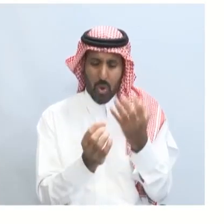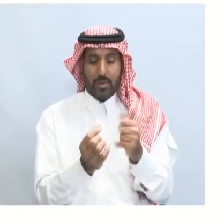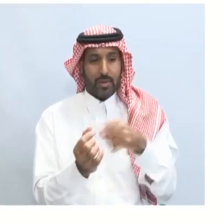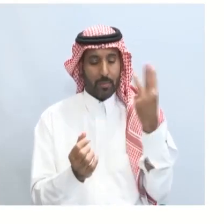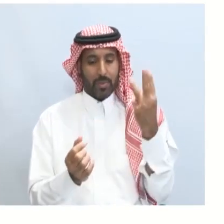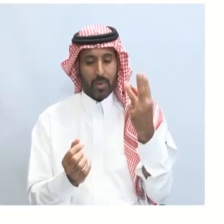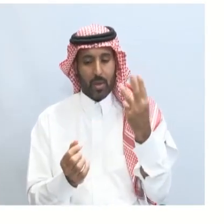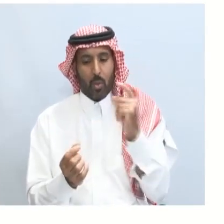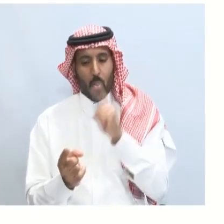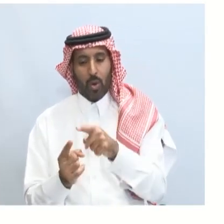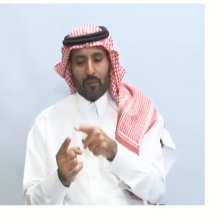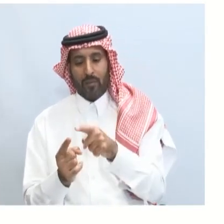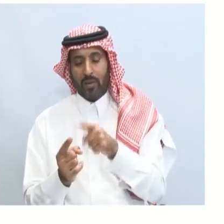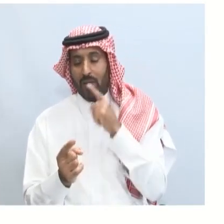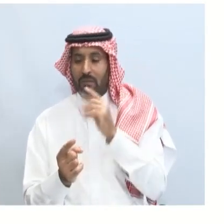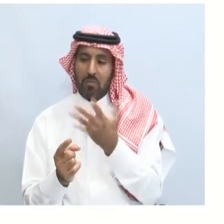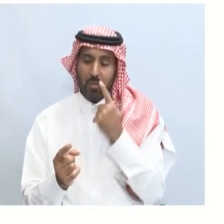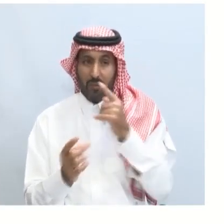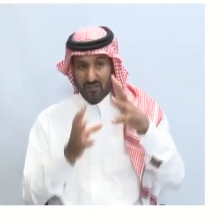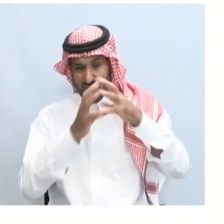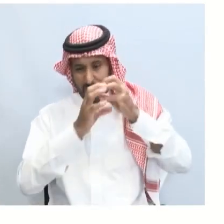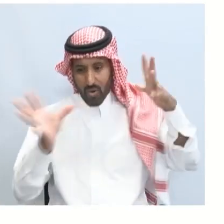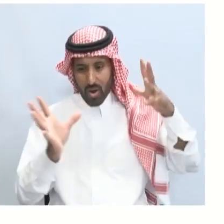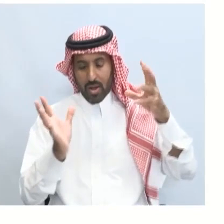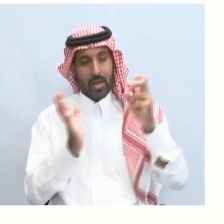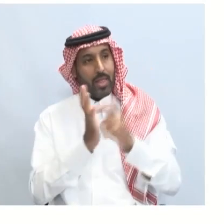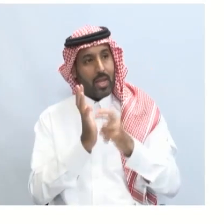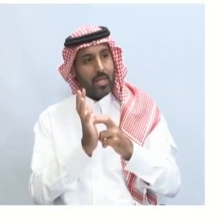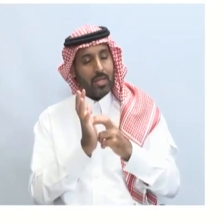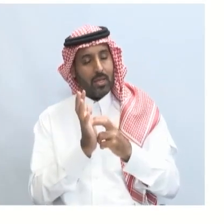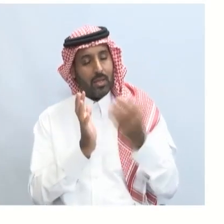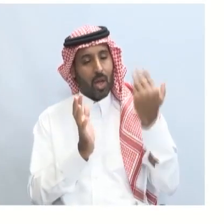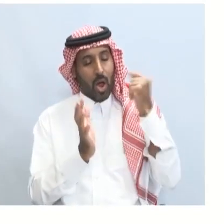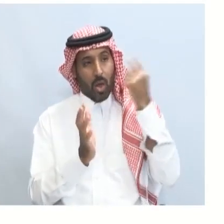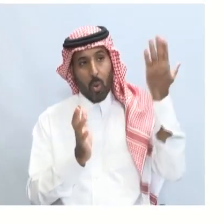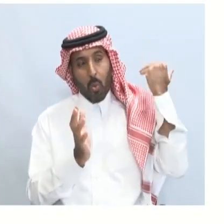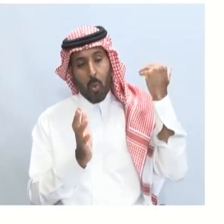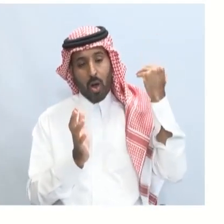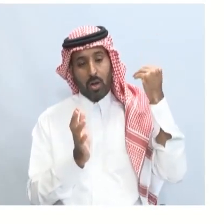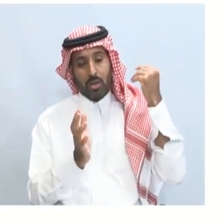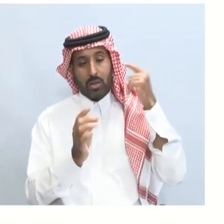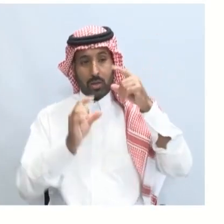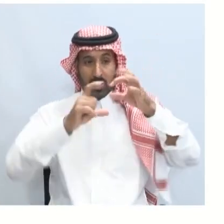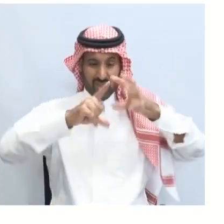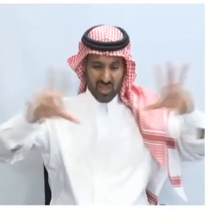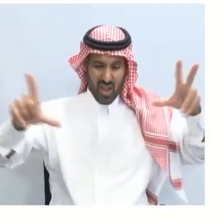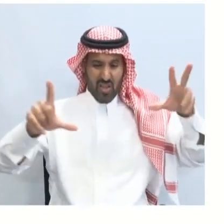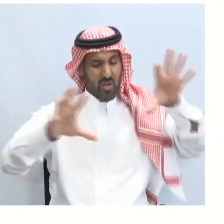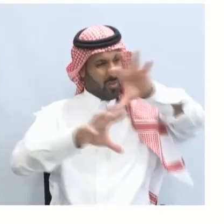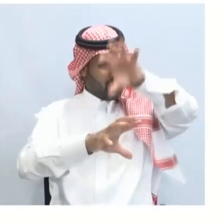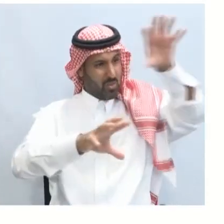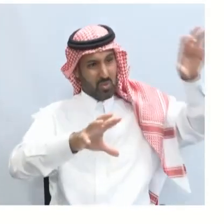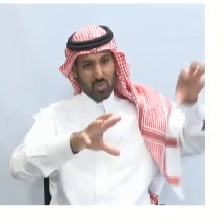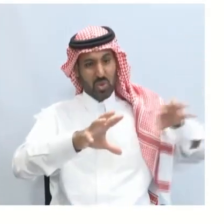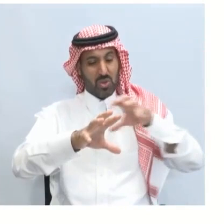ثلاثه وفقا لفرض الانفجار العظيم كان الكون يمتد في جميع